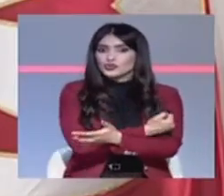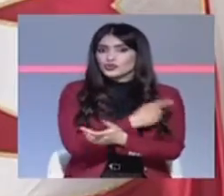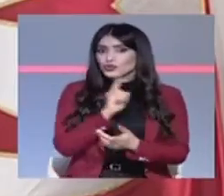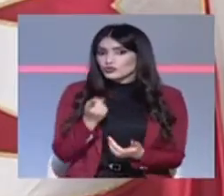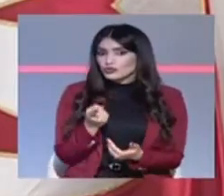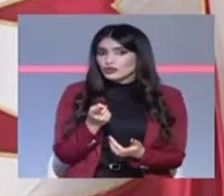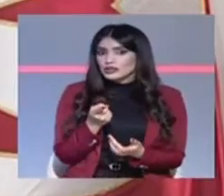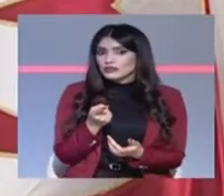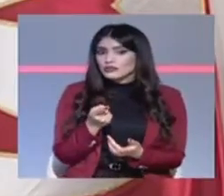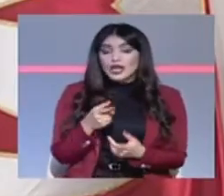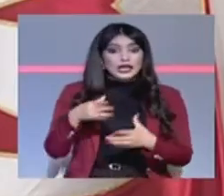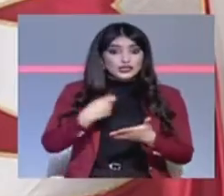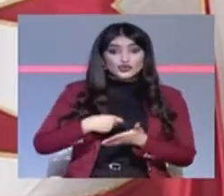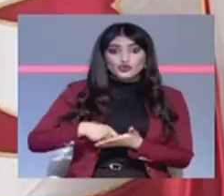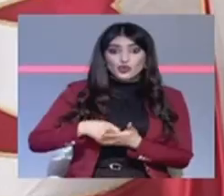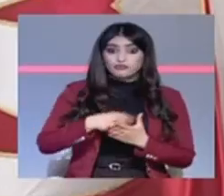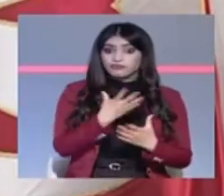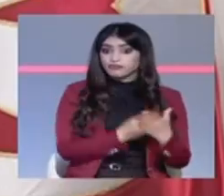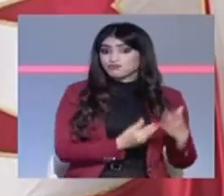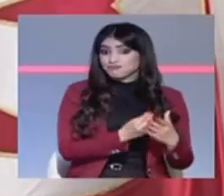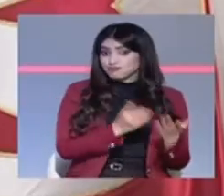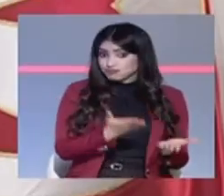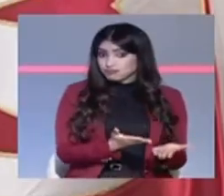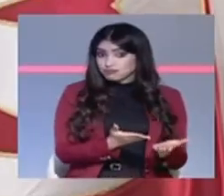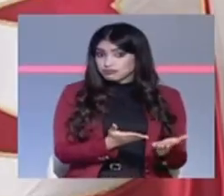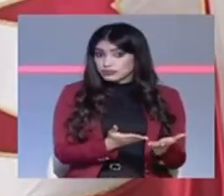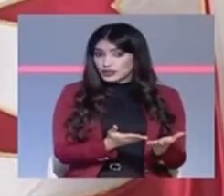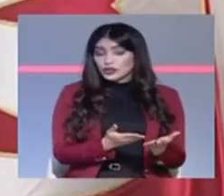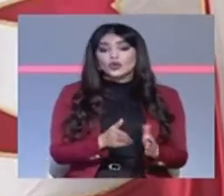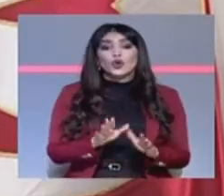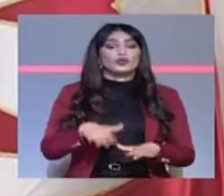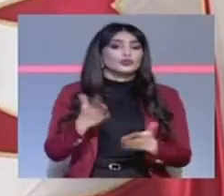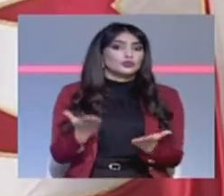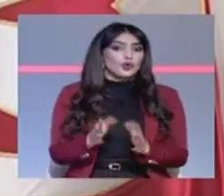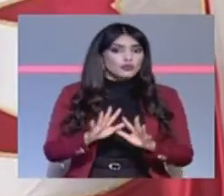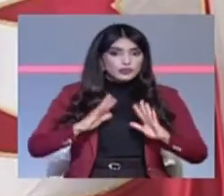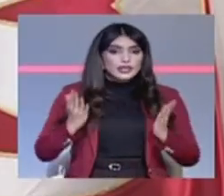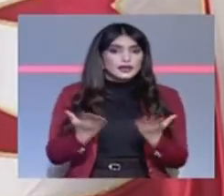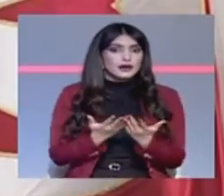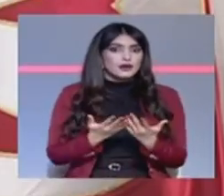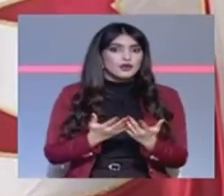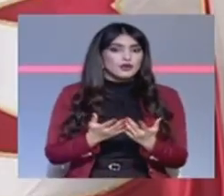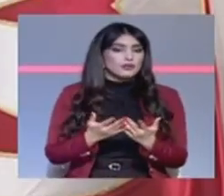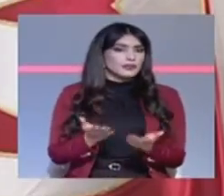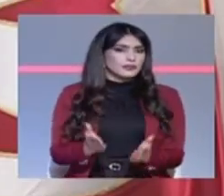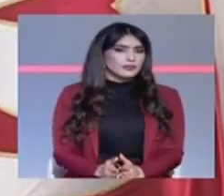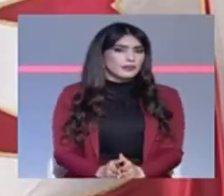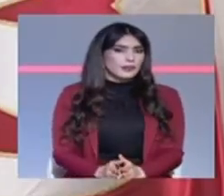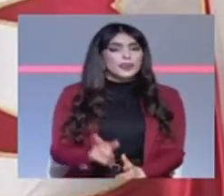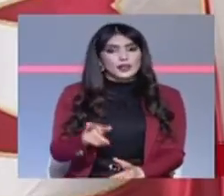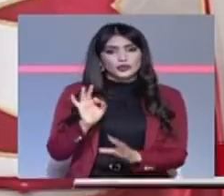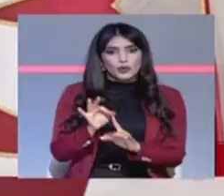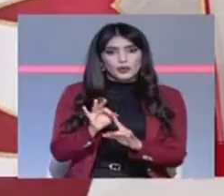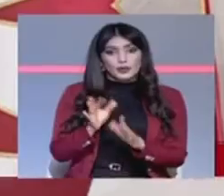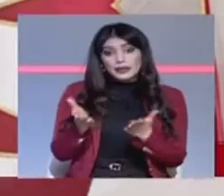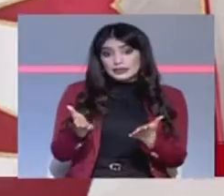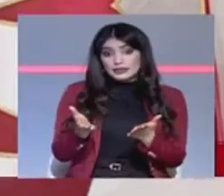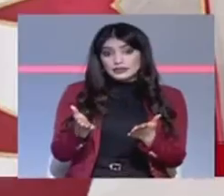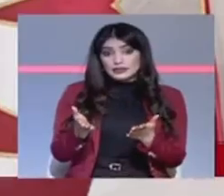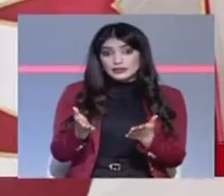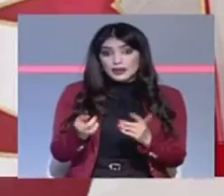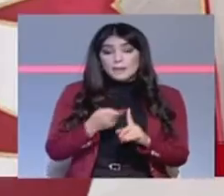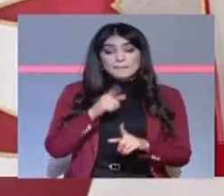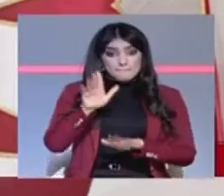المساجد تولي ديما هيك المعدلات اللي احنا كان ليش